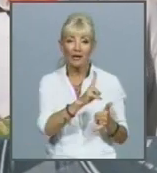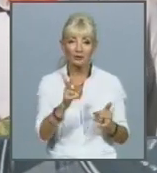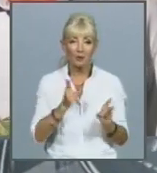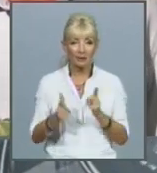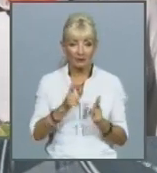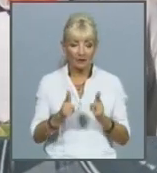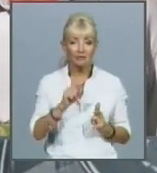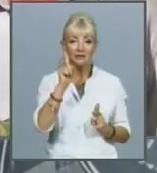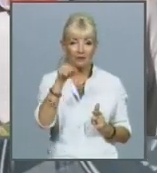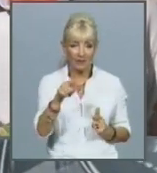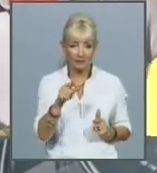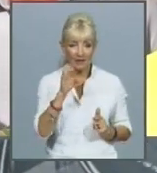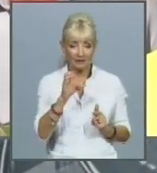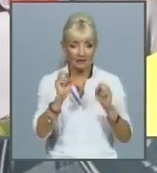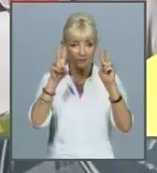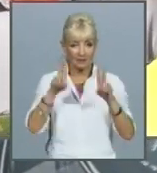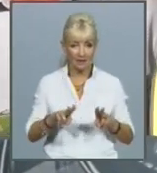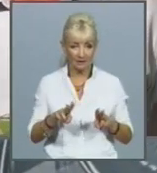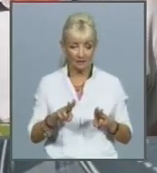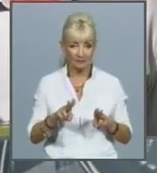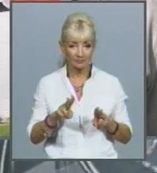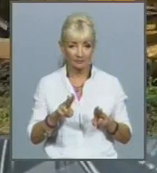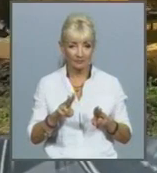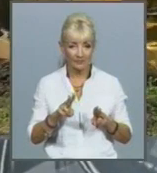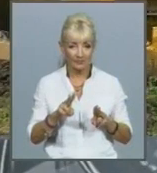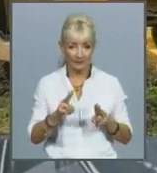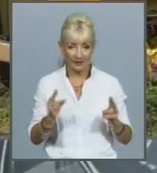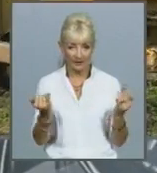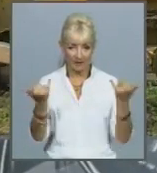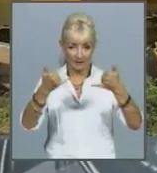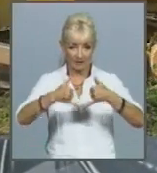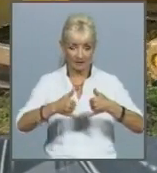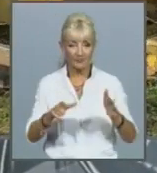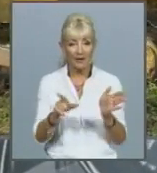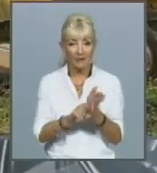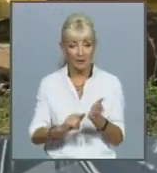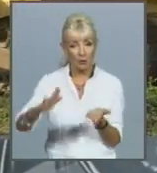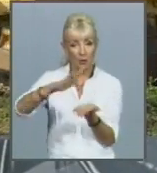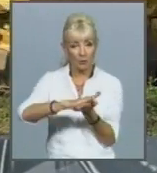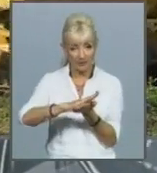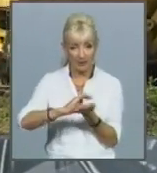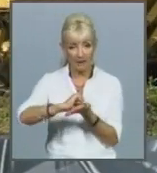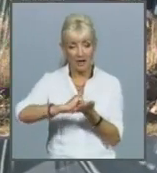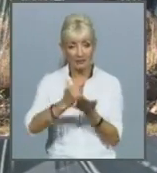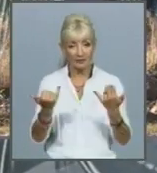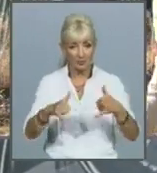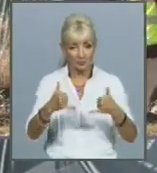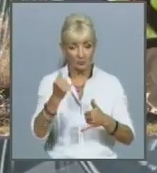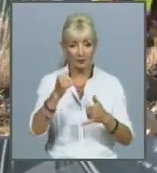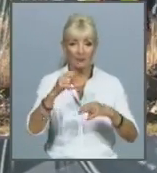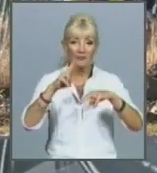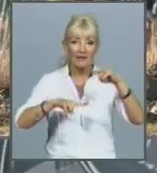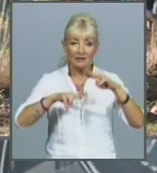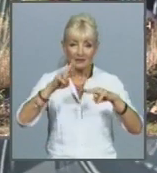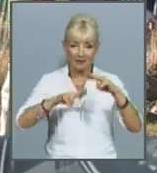підготовлюється там з спеціальними смісами. Разом із укладанням асфальтобетону підрядники облаштовують і